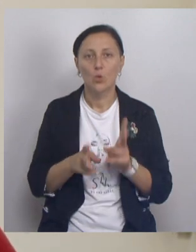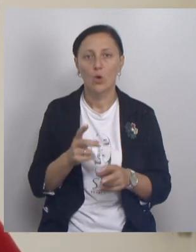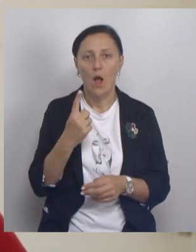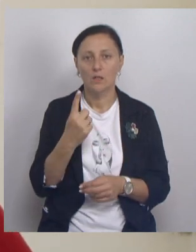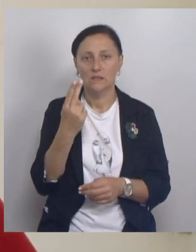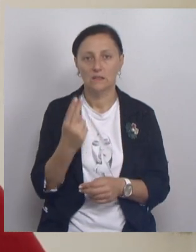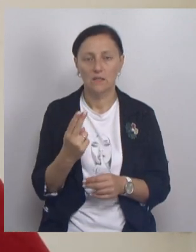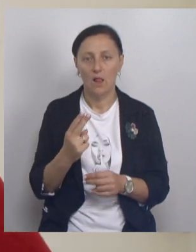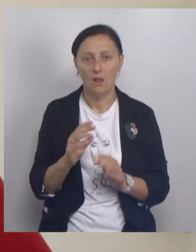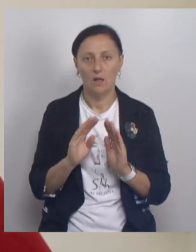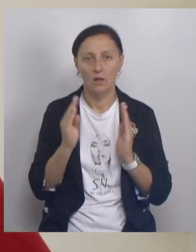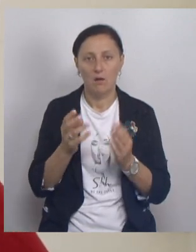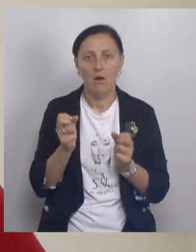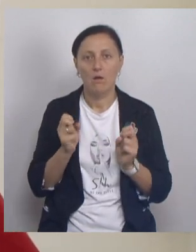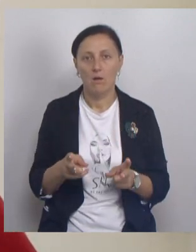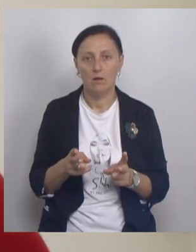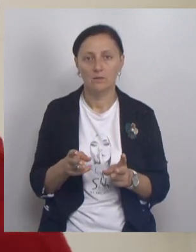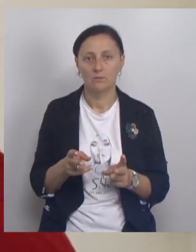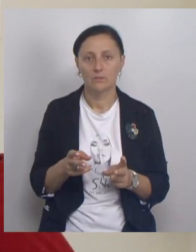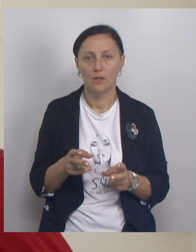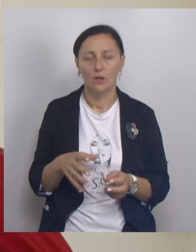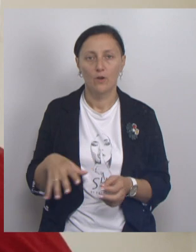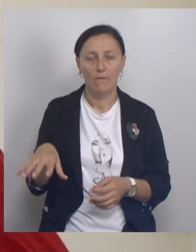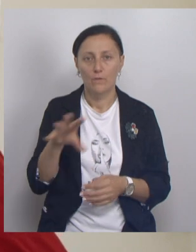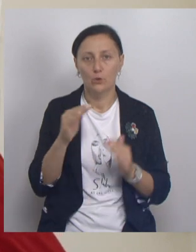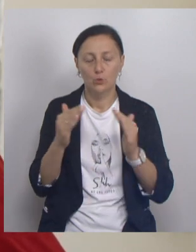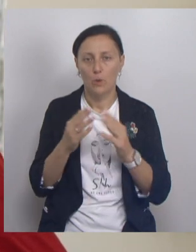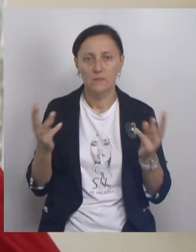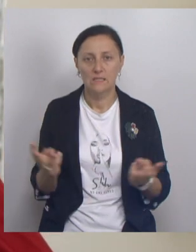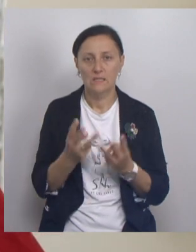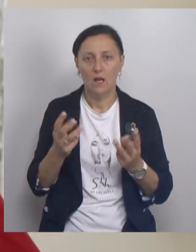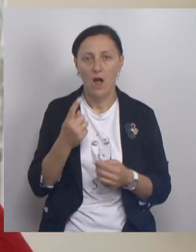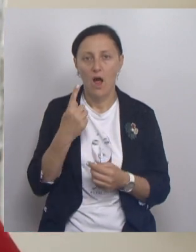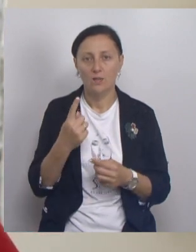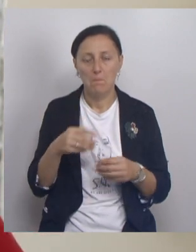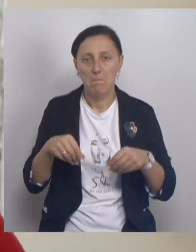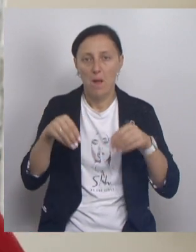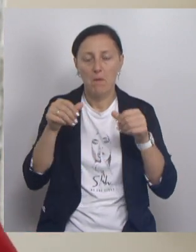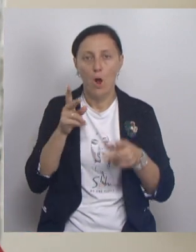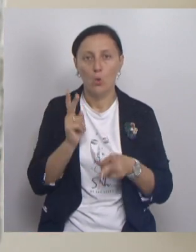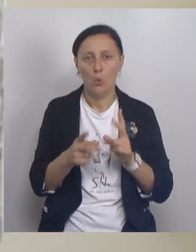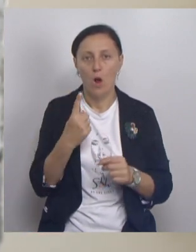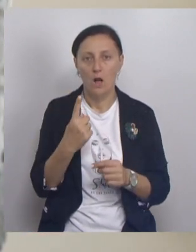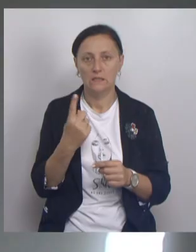цела. Как цела, Алин? Все, сгорело ничего, один пепел. А кухня,